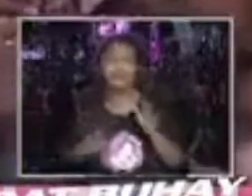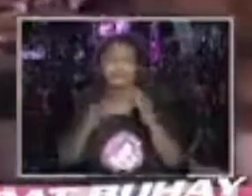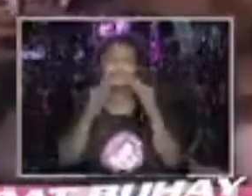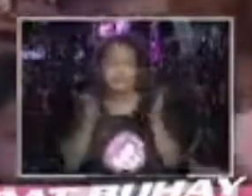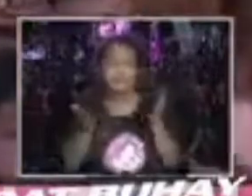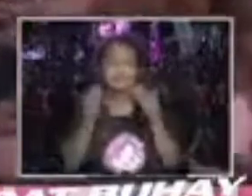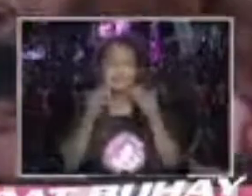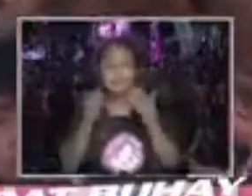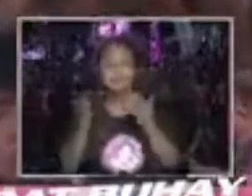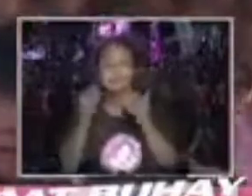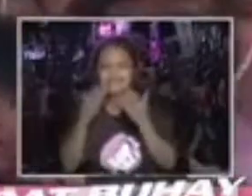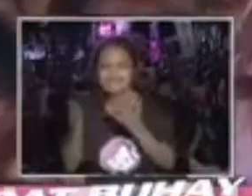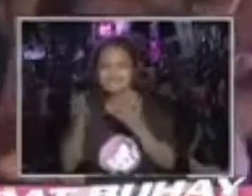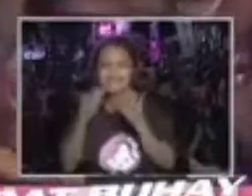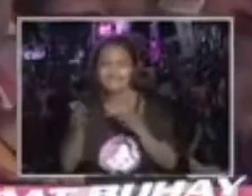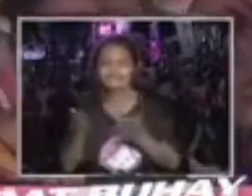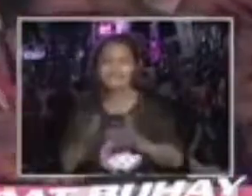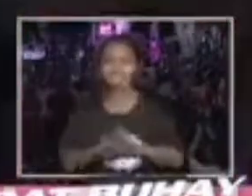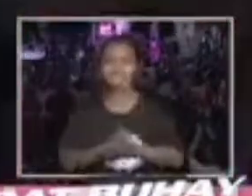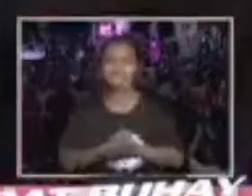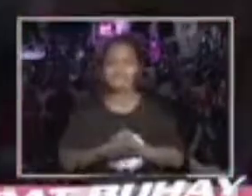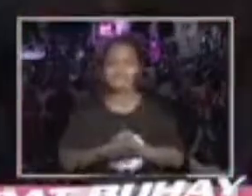maraming salamat.